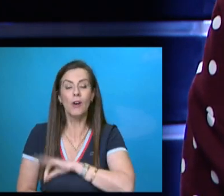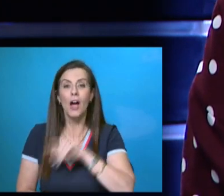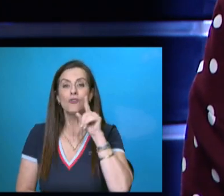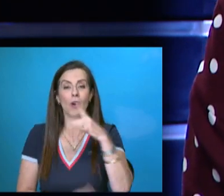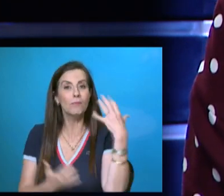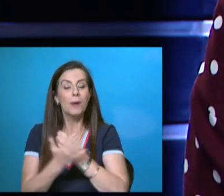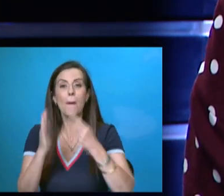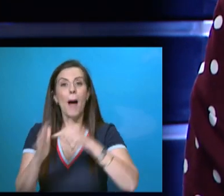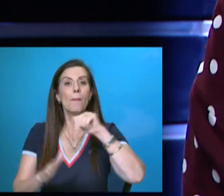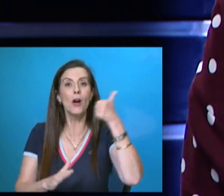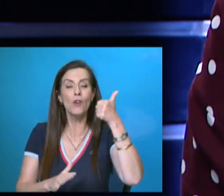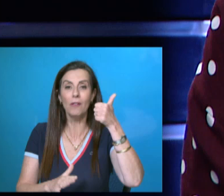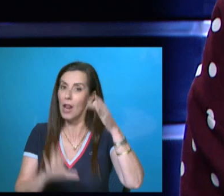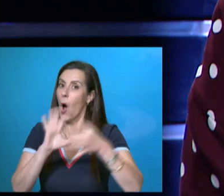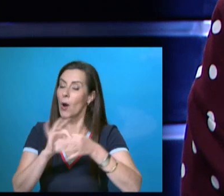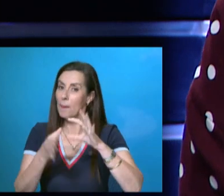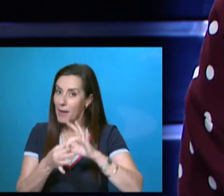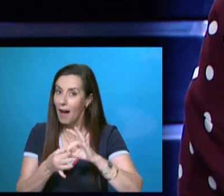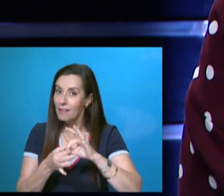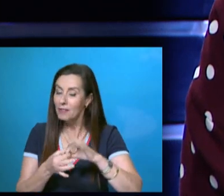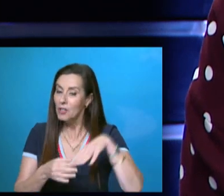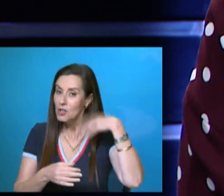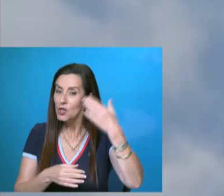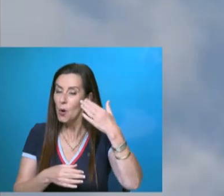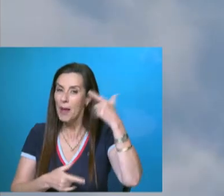הראשונה למשחקים האולימפיים שערכו בטוקיו.